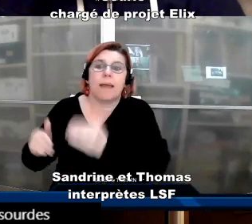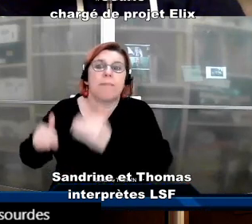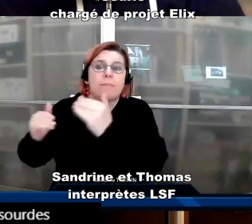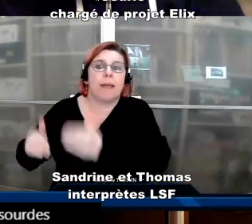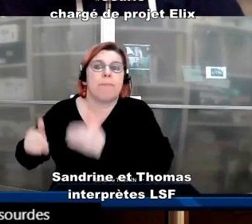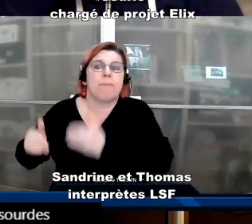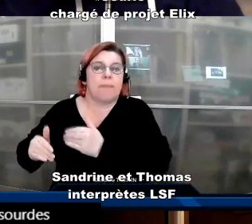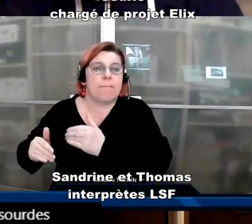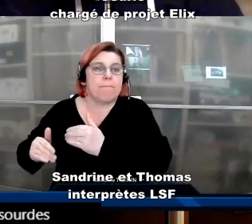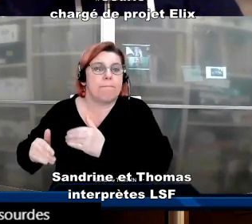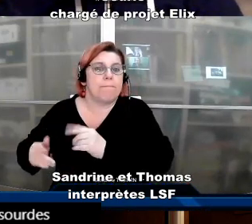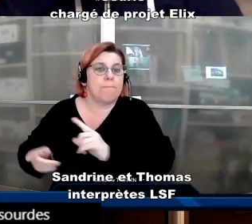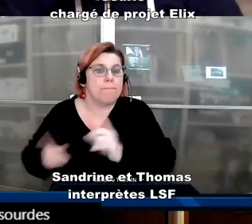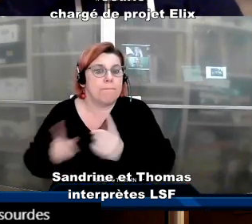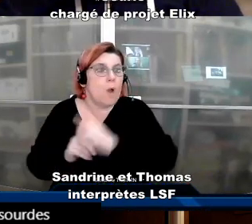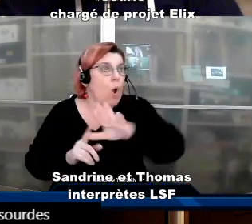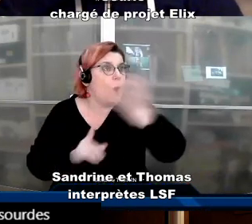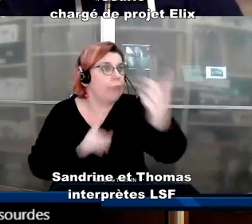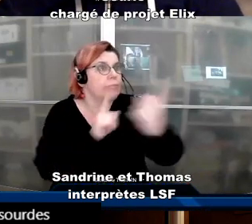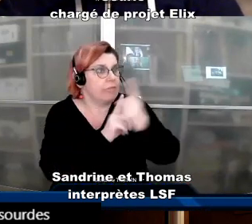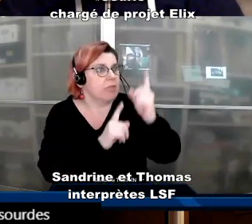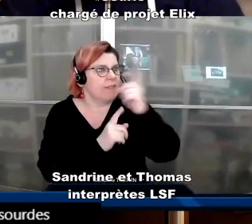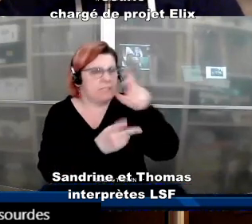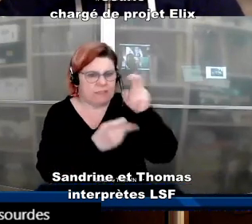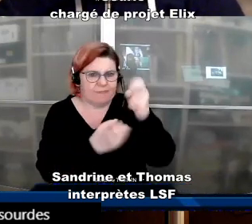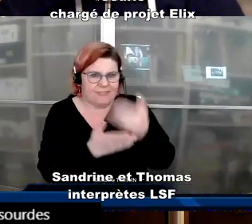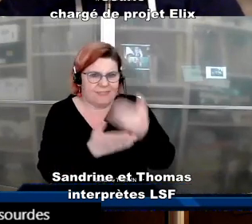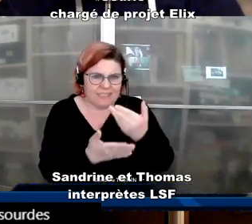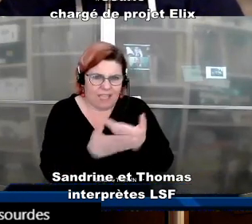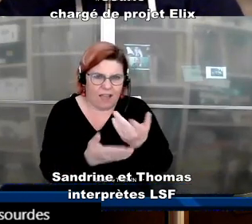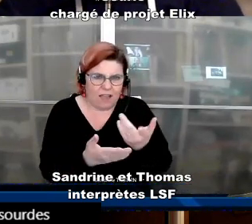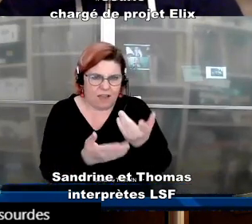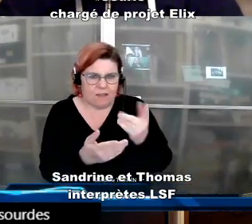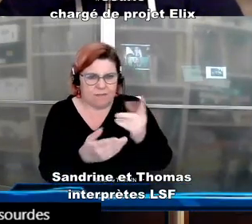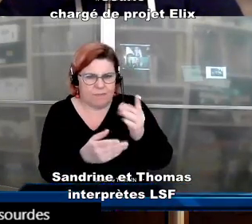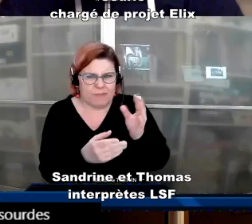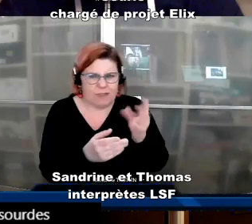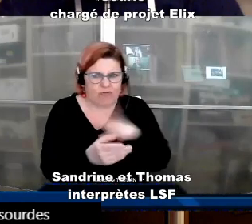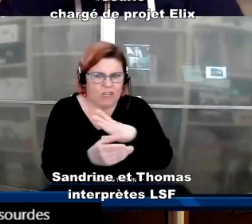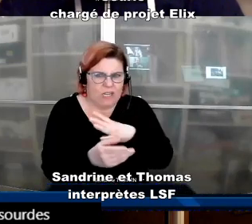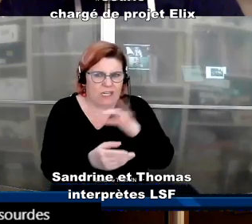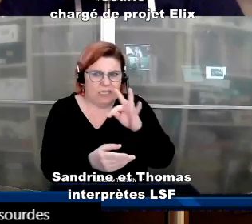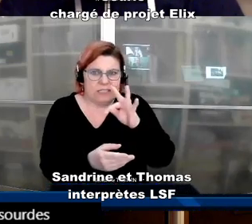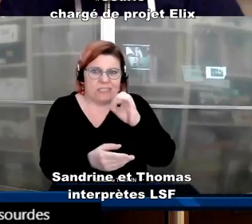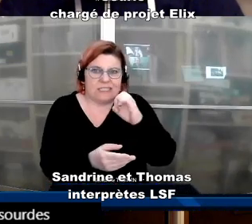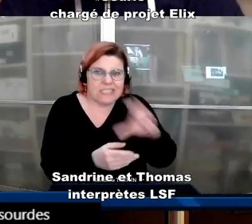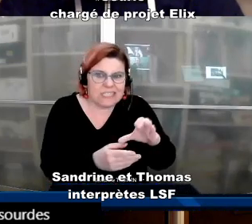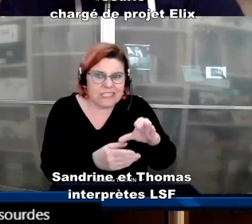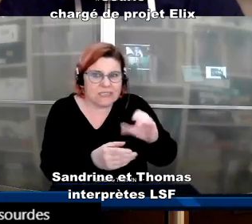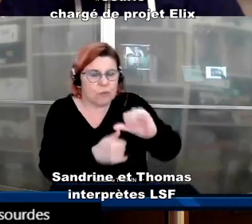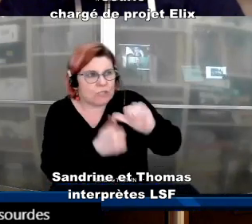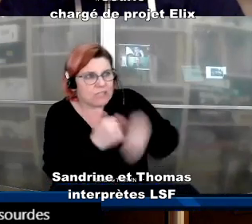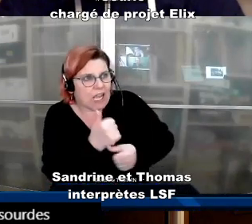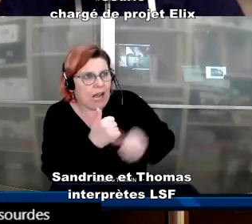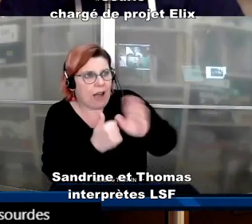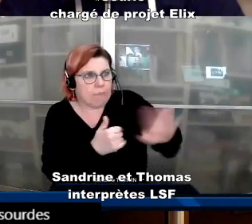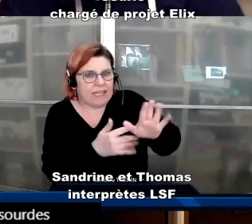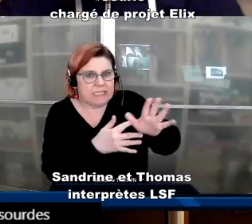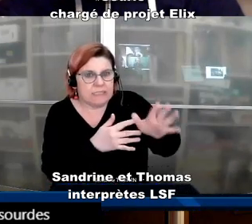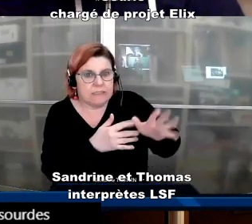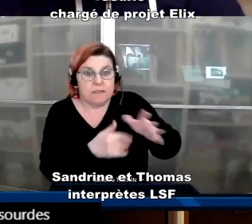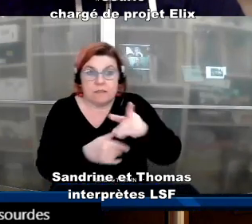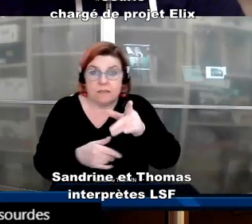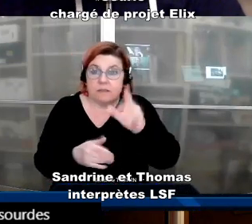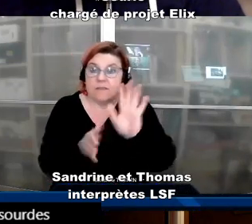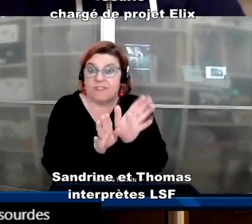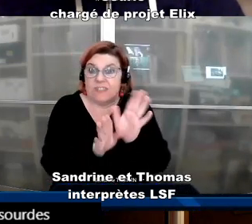à comprendre d'autres personnes qui ont des petits tics différents, des manières de signer différentes. Des trucs